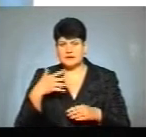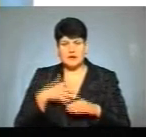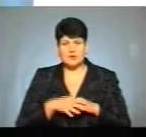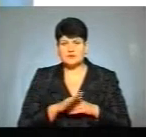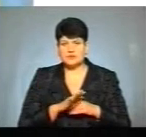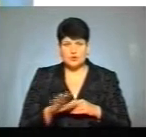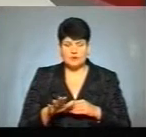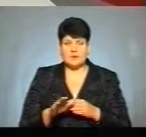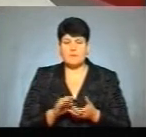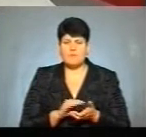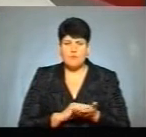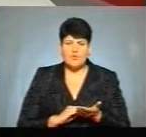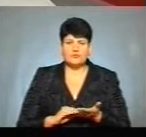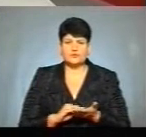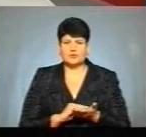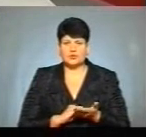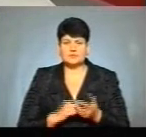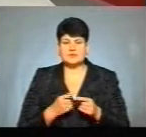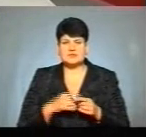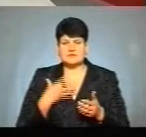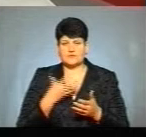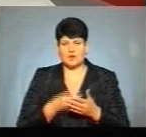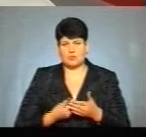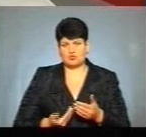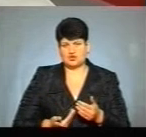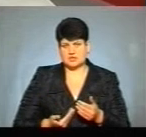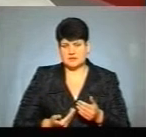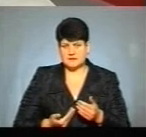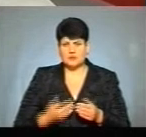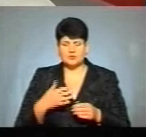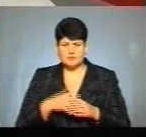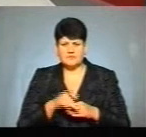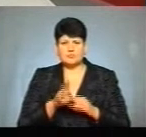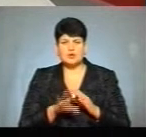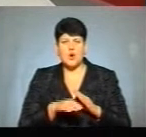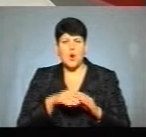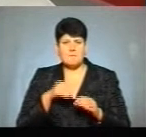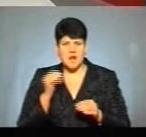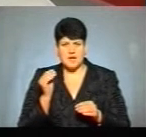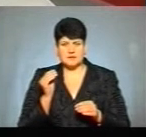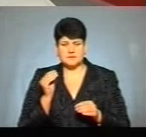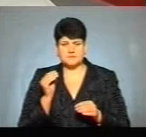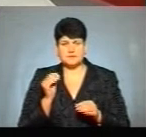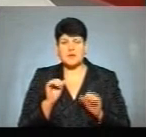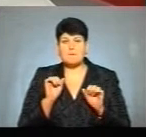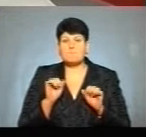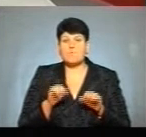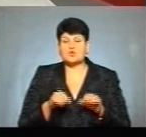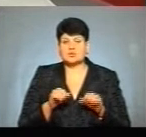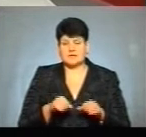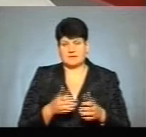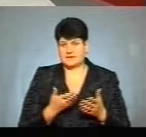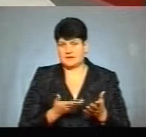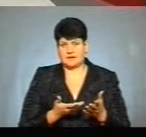неусвідомлено повторюватиме такий сценарій у своєму житті. Розумієте, вона буде обирати такі, можливий такий